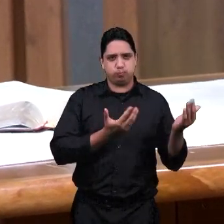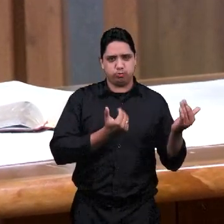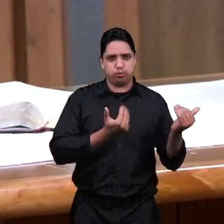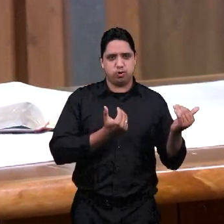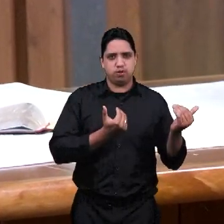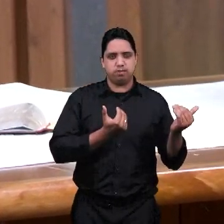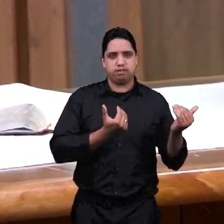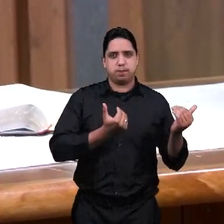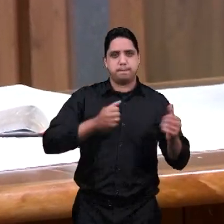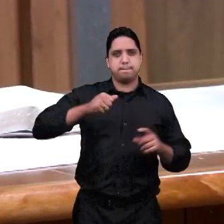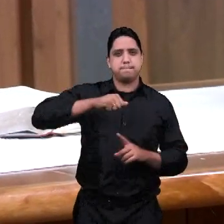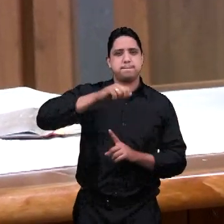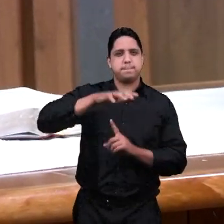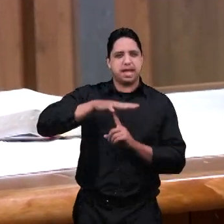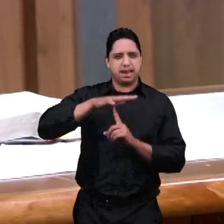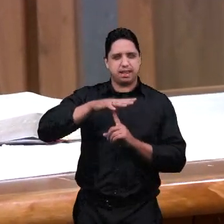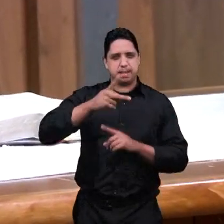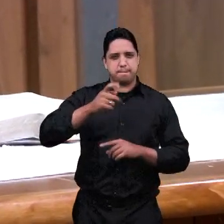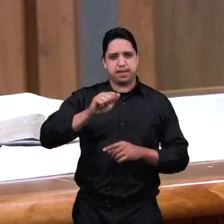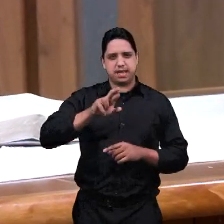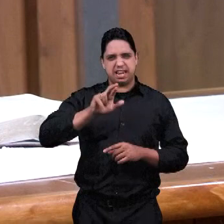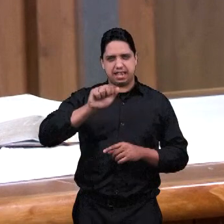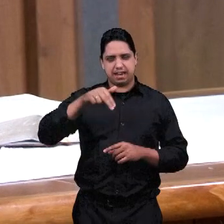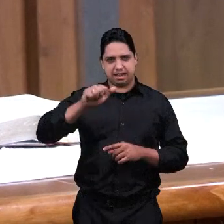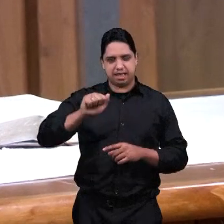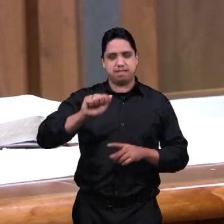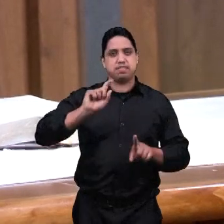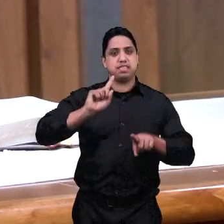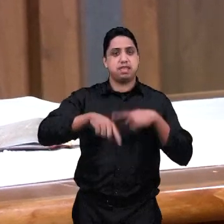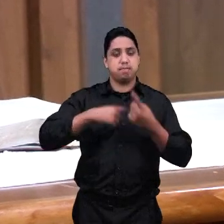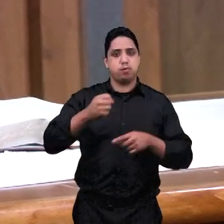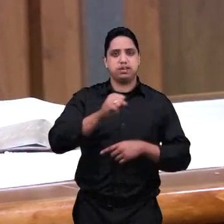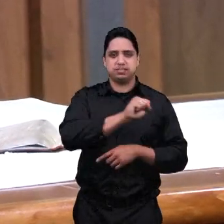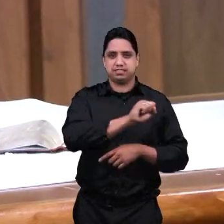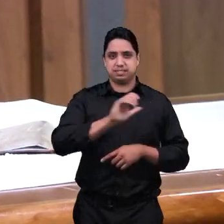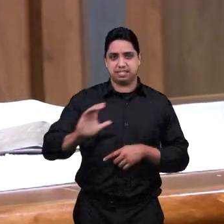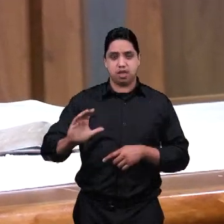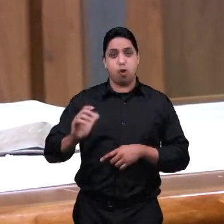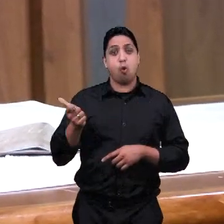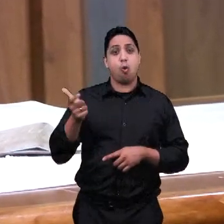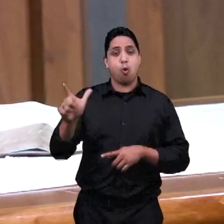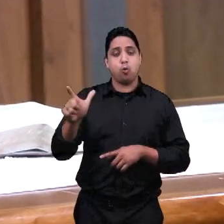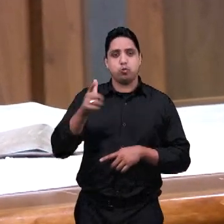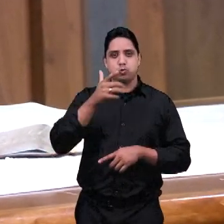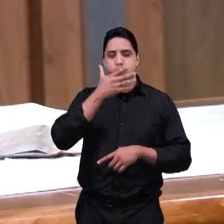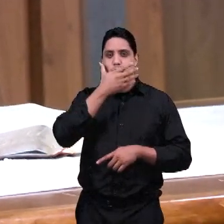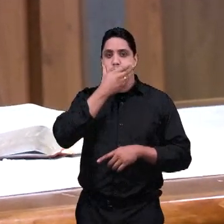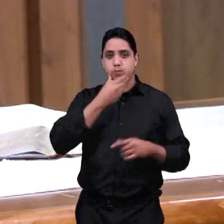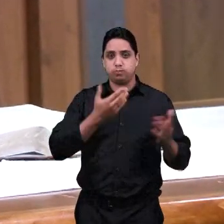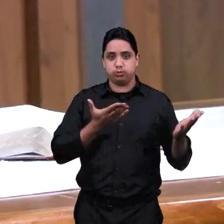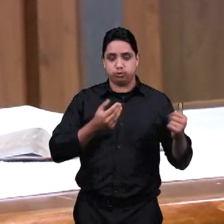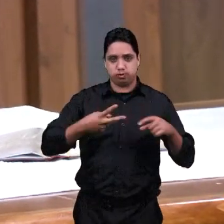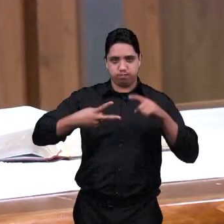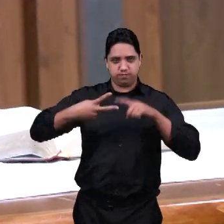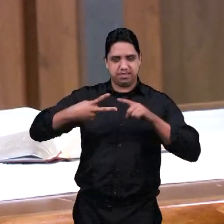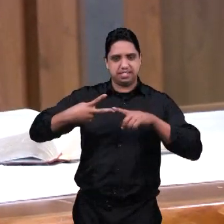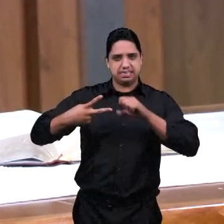Londrine, au Paraná. Ensuite, nous passons à Santa Catarina, où un autre jeune homme, Samuel Ian, qui est de l'église